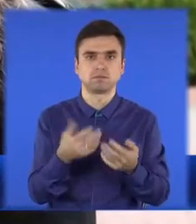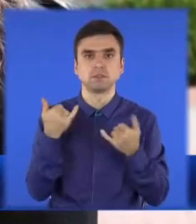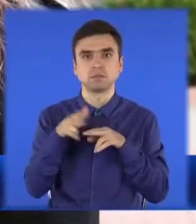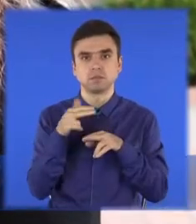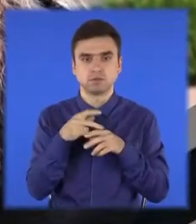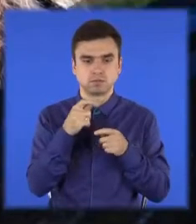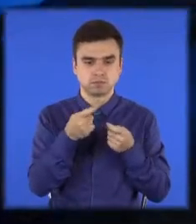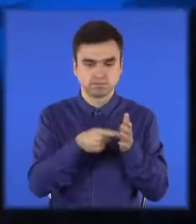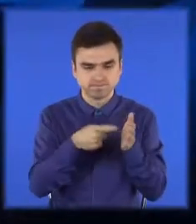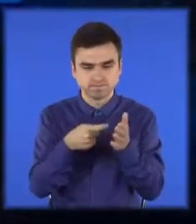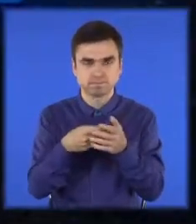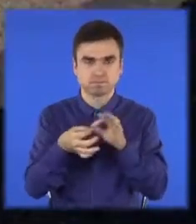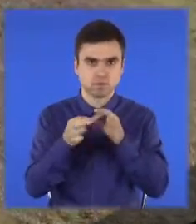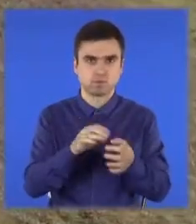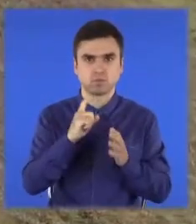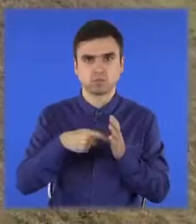обставин даної справи.